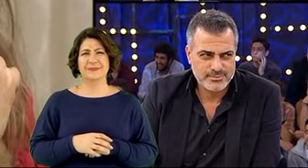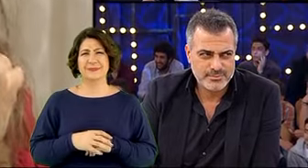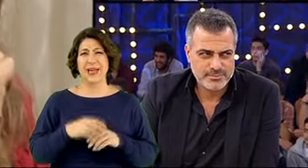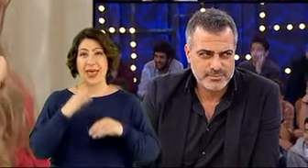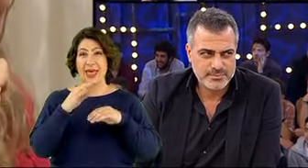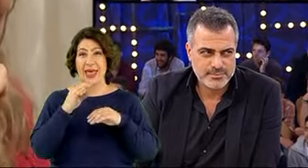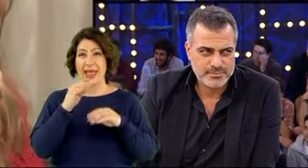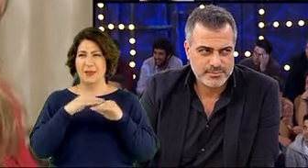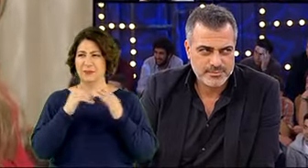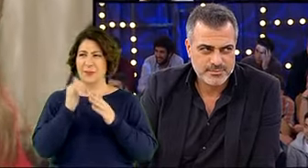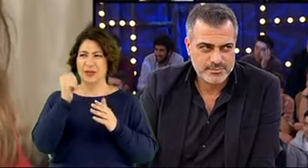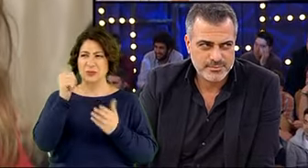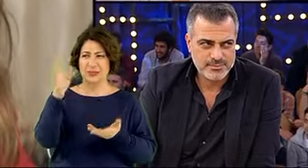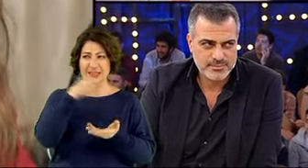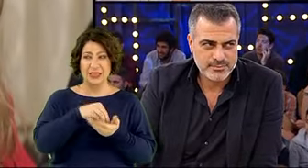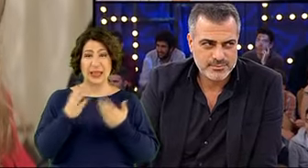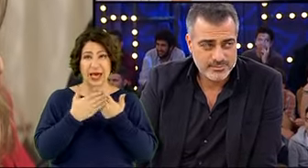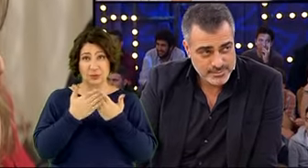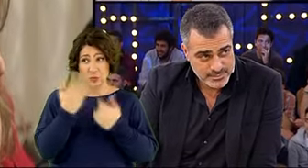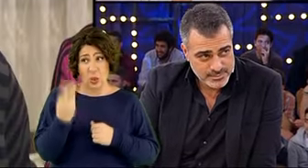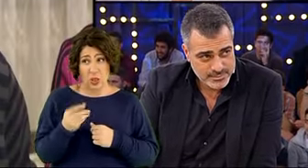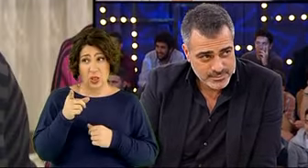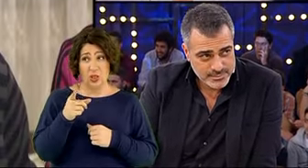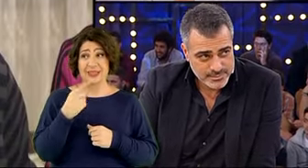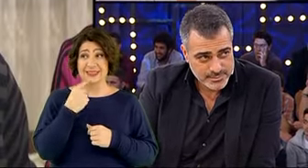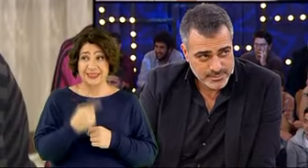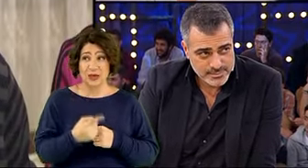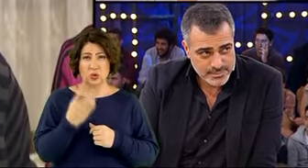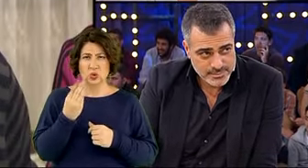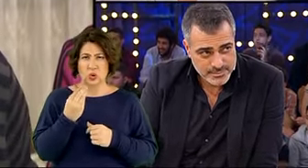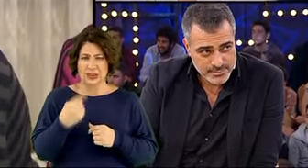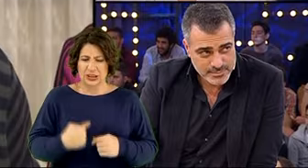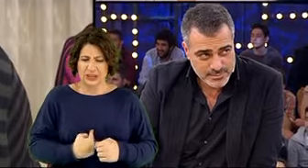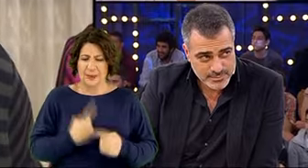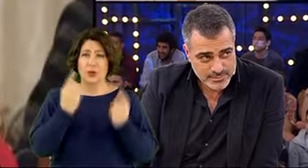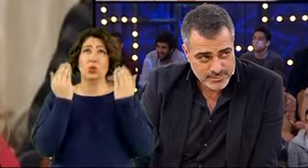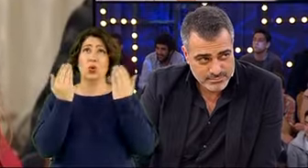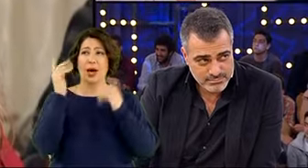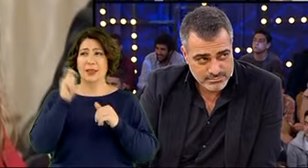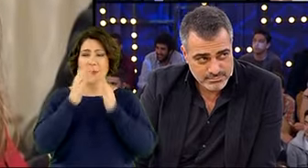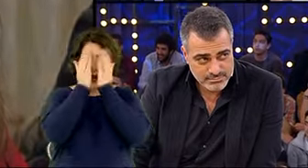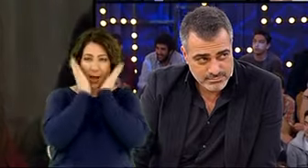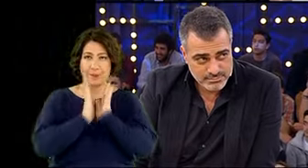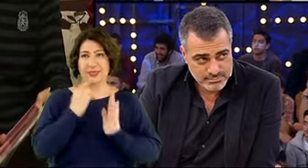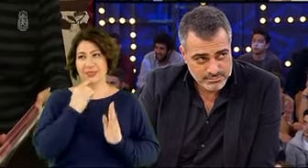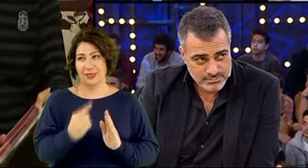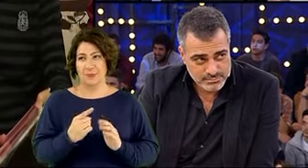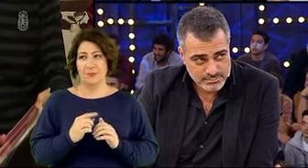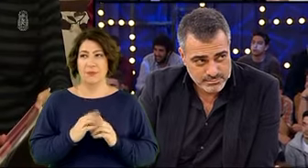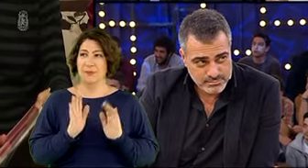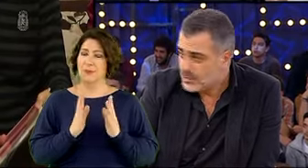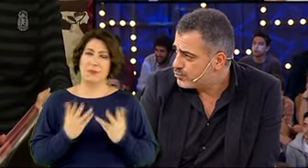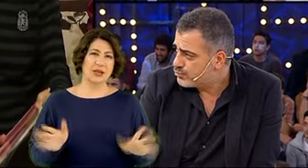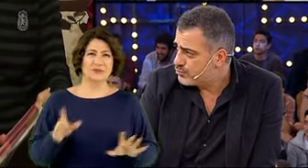Elimize birkaç kuruş para geçmesi ben yardımcı ol diye çok içten bir dua ettim ve amin dedim. Maalesef